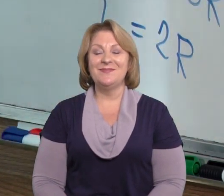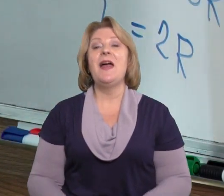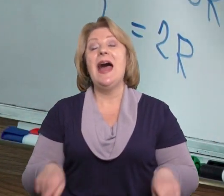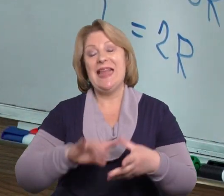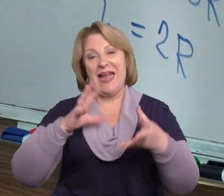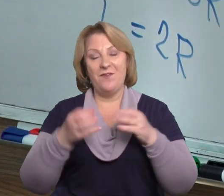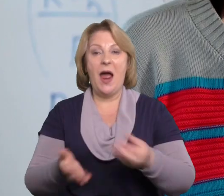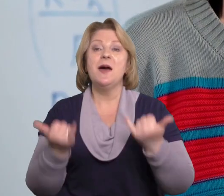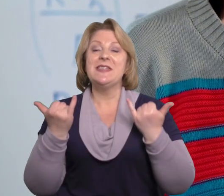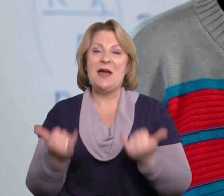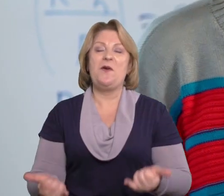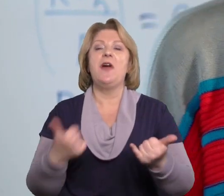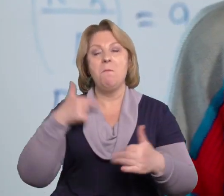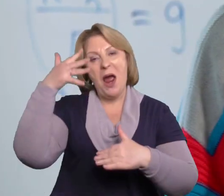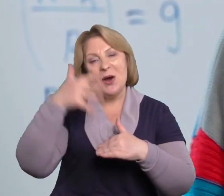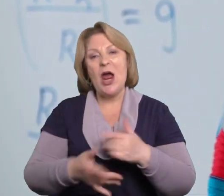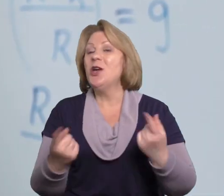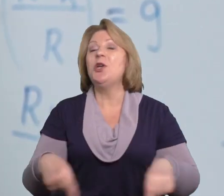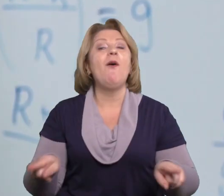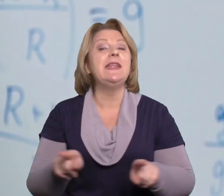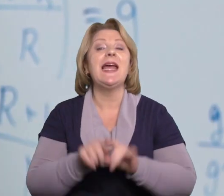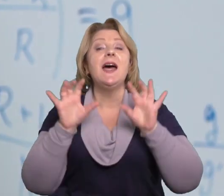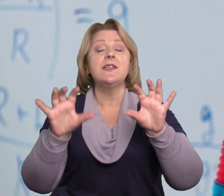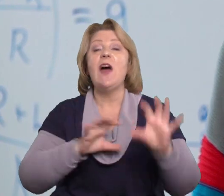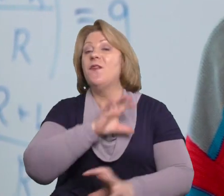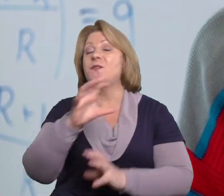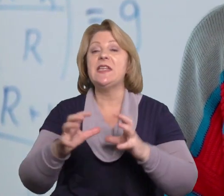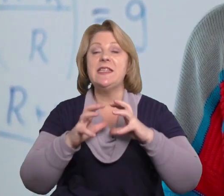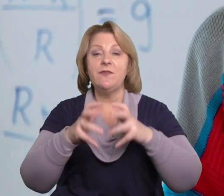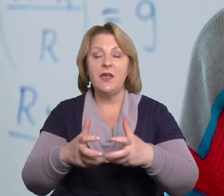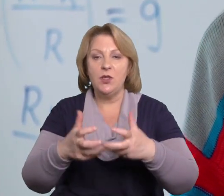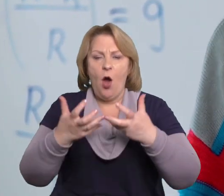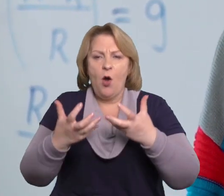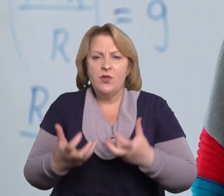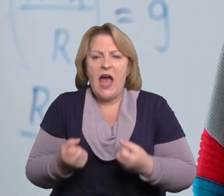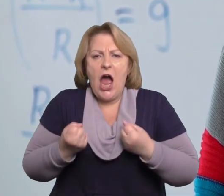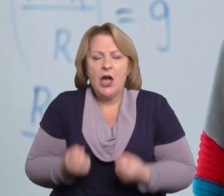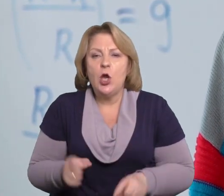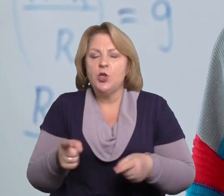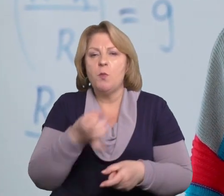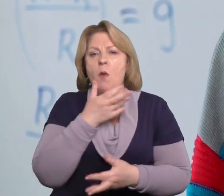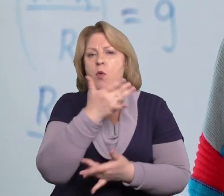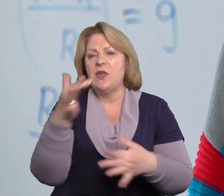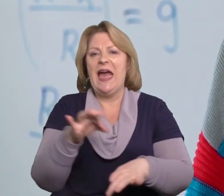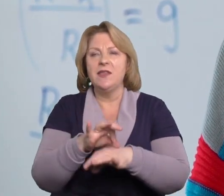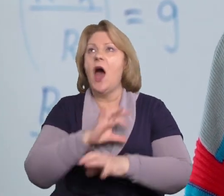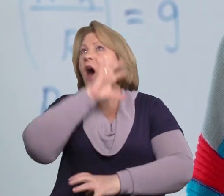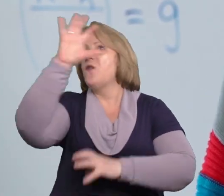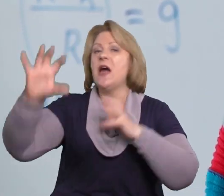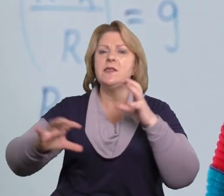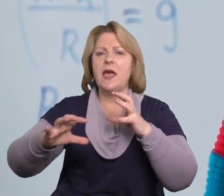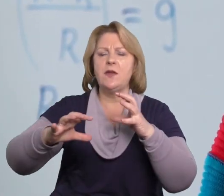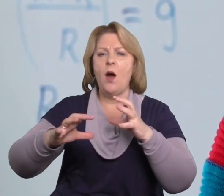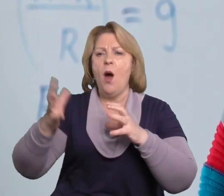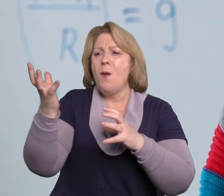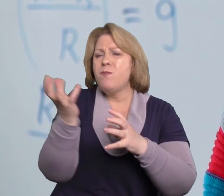Таким чином, за сьогодні ми зрозуміли, що таке закон всесвітнього тяжіння, чому будь-які тіла у Всесвіті притягуються одне до